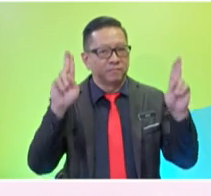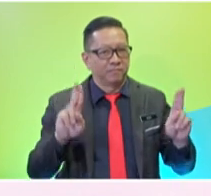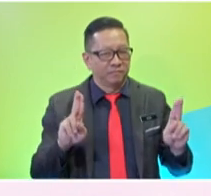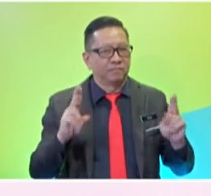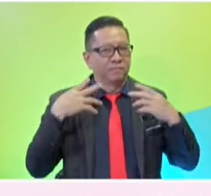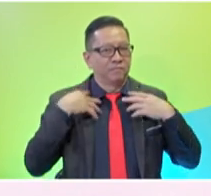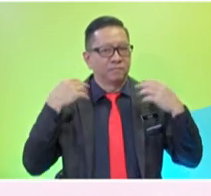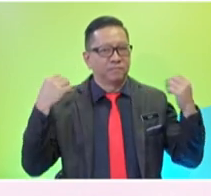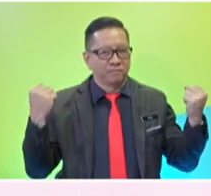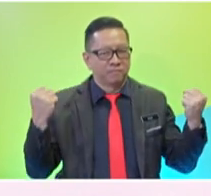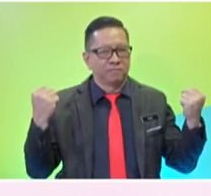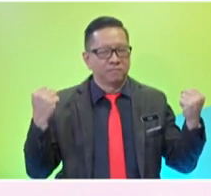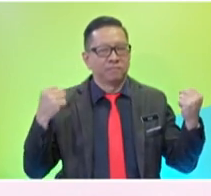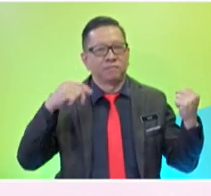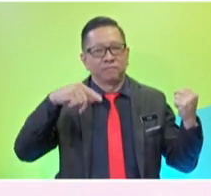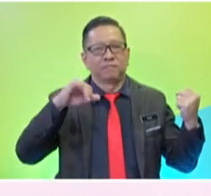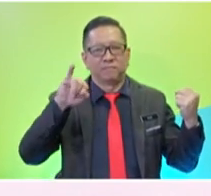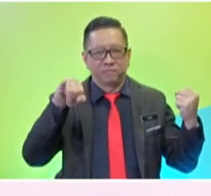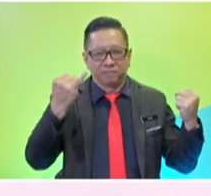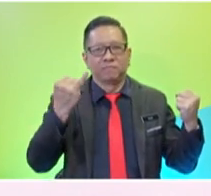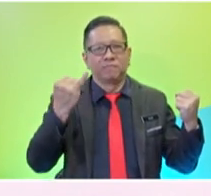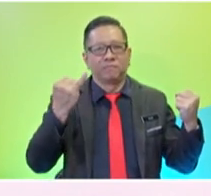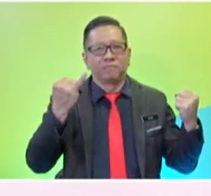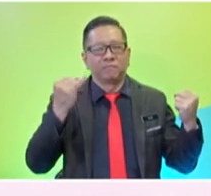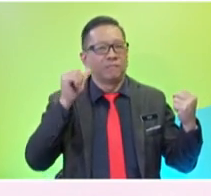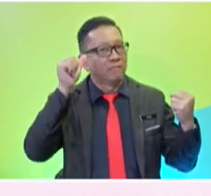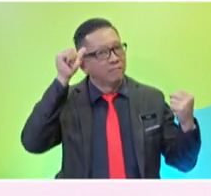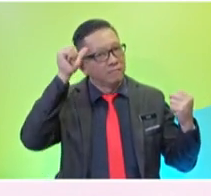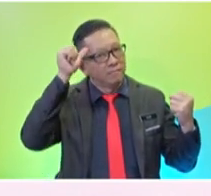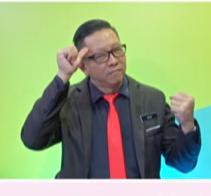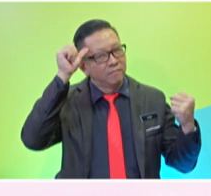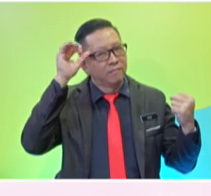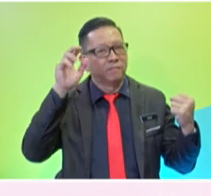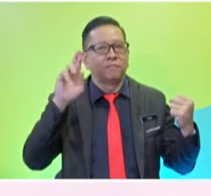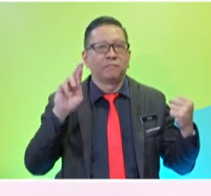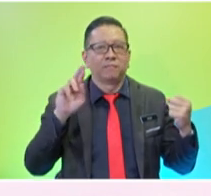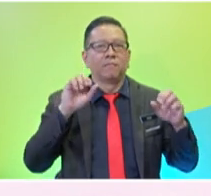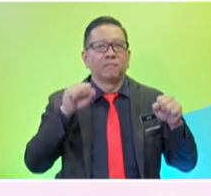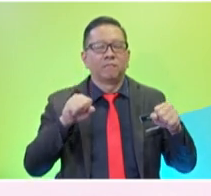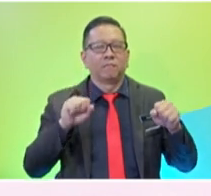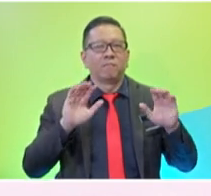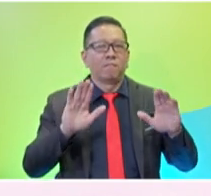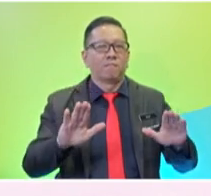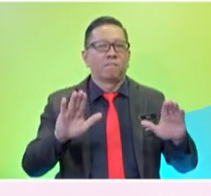waktu pendidikan jasmani Amir boleh melakukan senam lantai